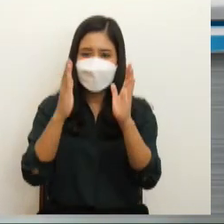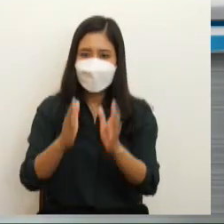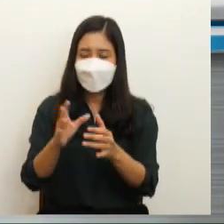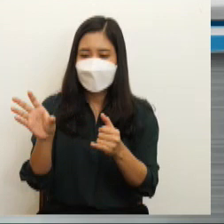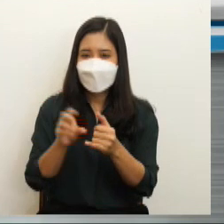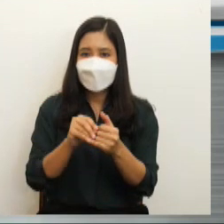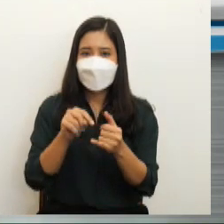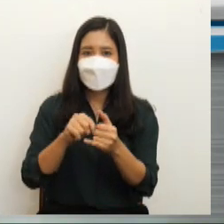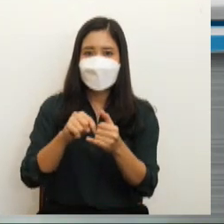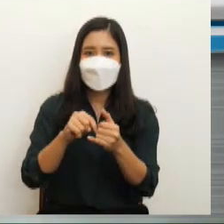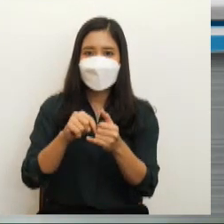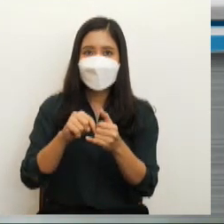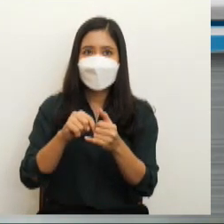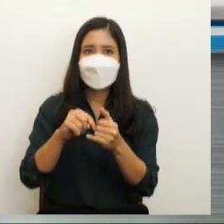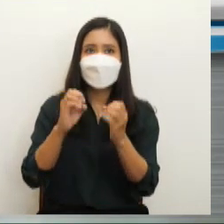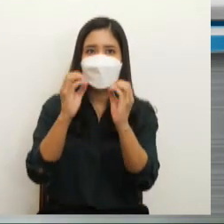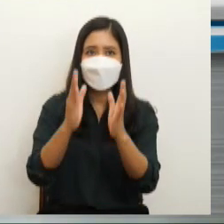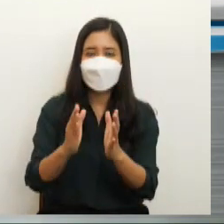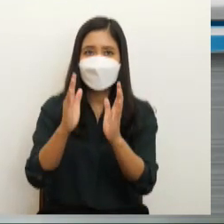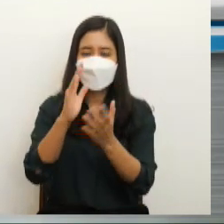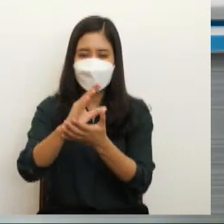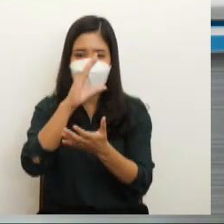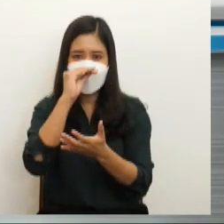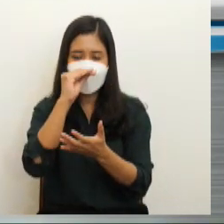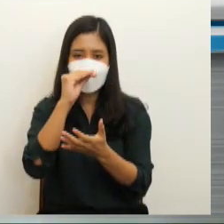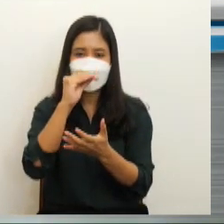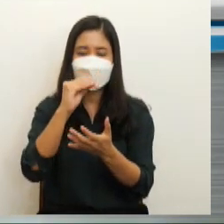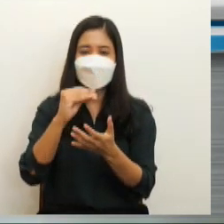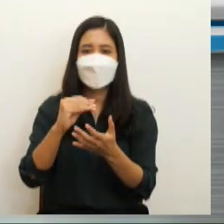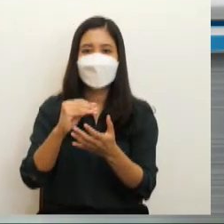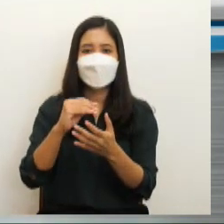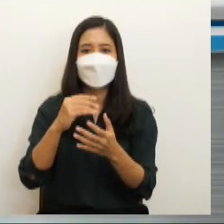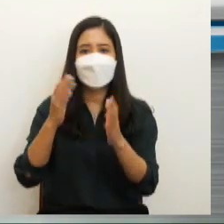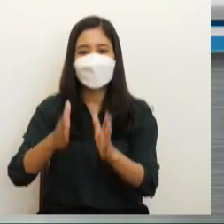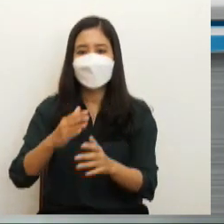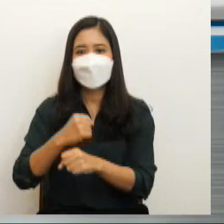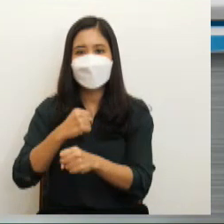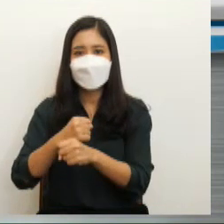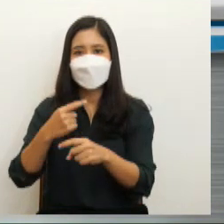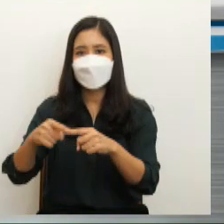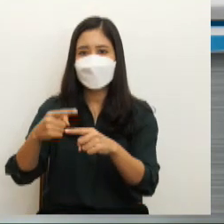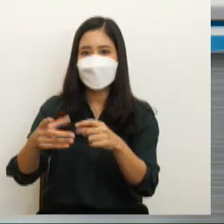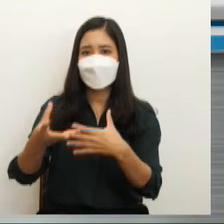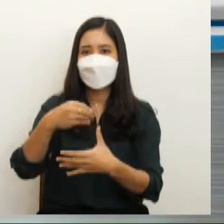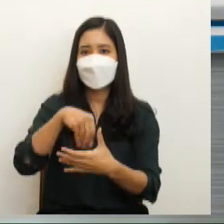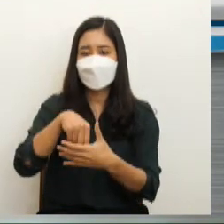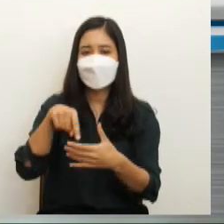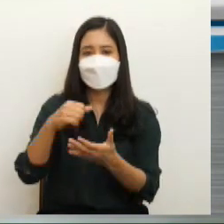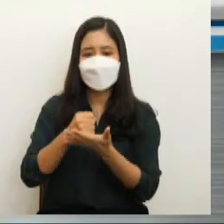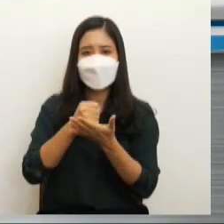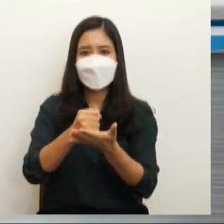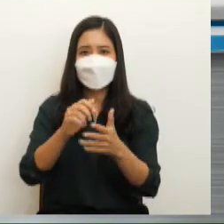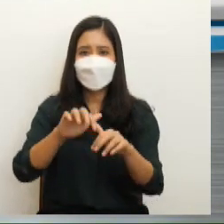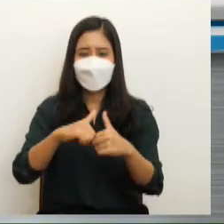คะที่เป็นทั้งคุณครูนักเรียนแล้วก็สิ่งที่ศบค.ศท.สามารถที่จะช่วยเหลือได้ณ